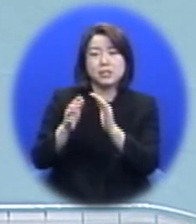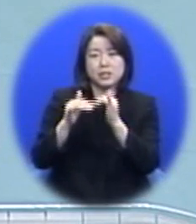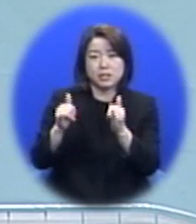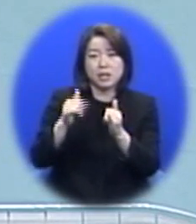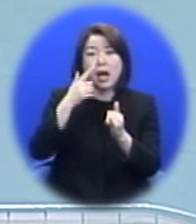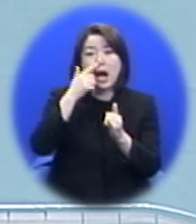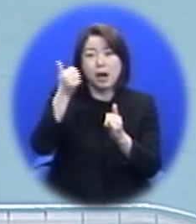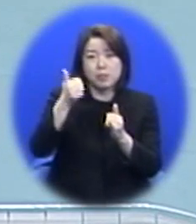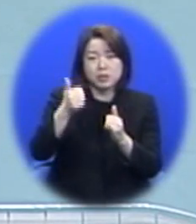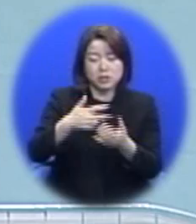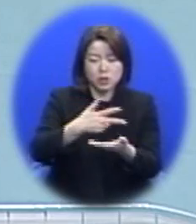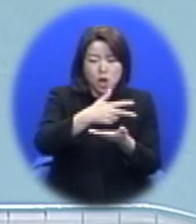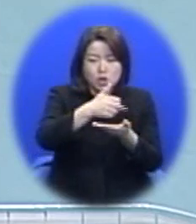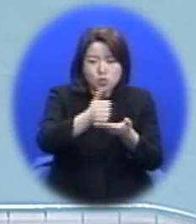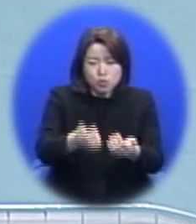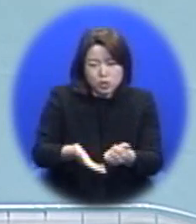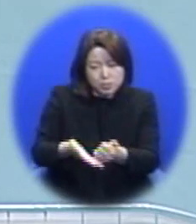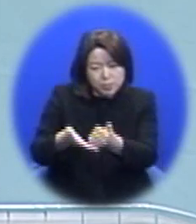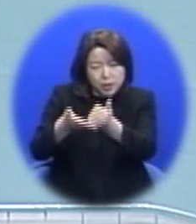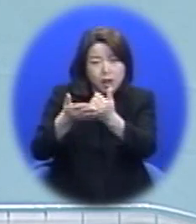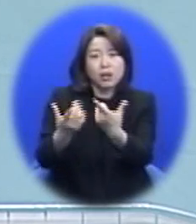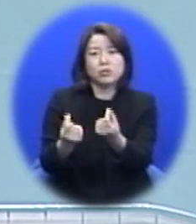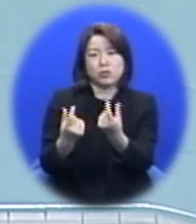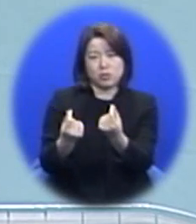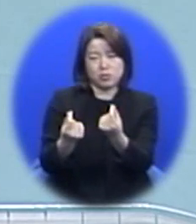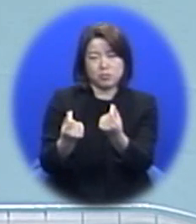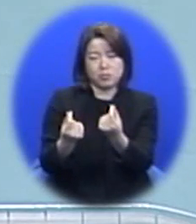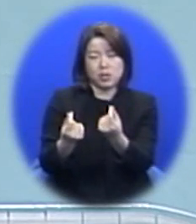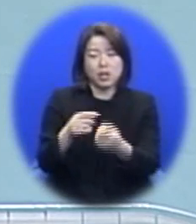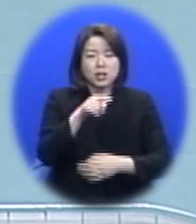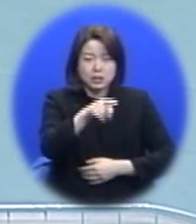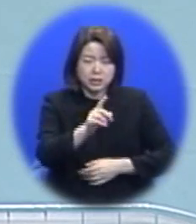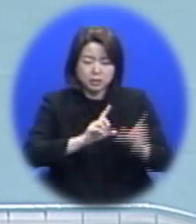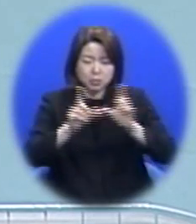했습니다. 저는 그 장면을 잊을 수 없습니다.